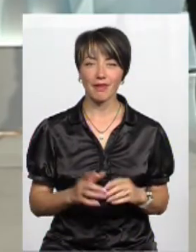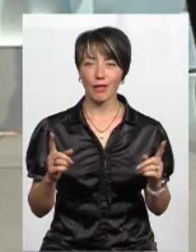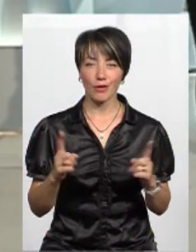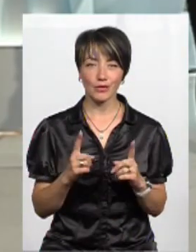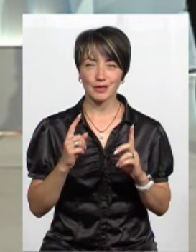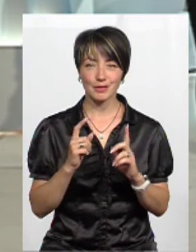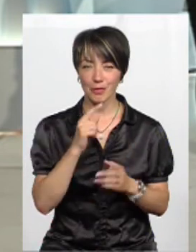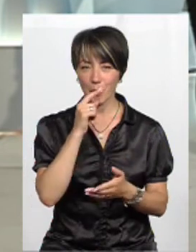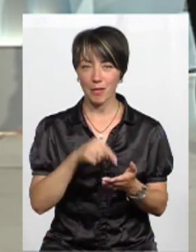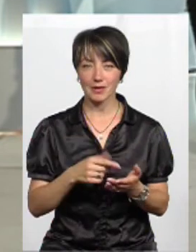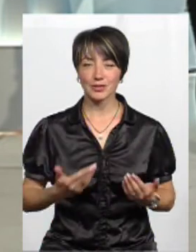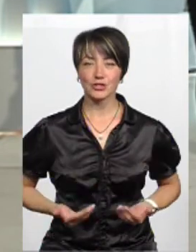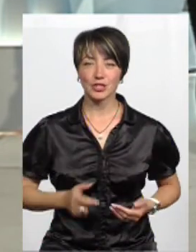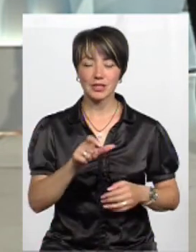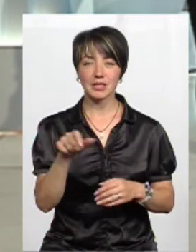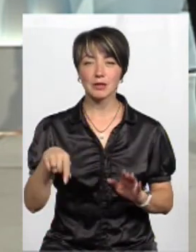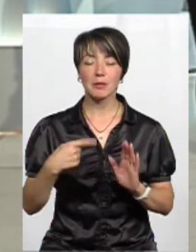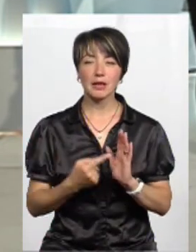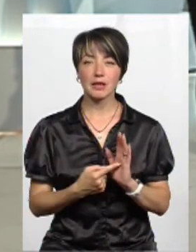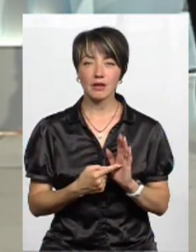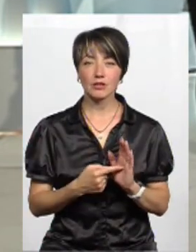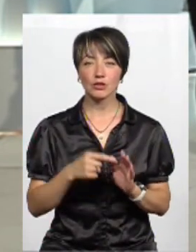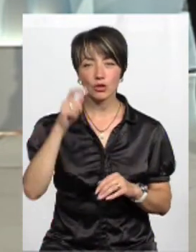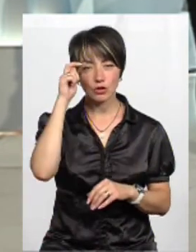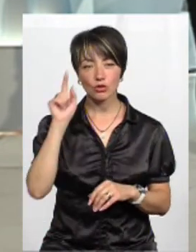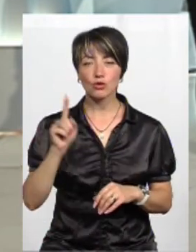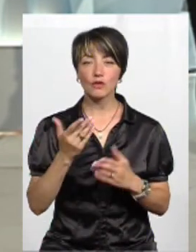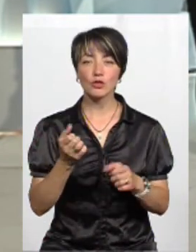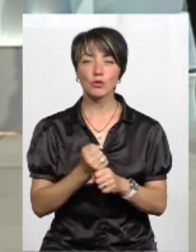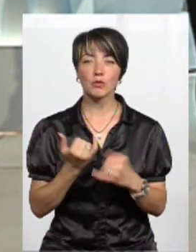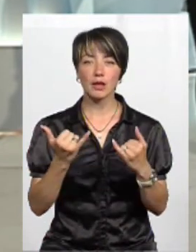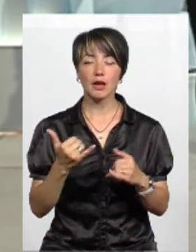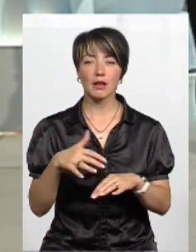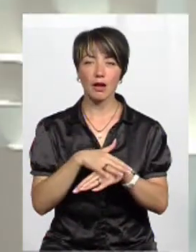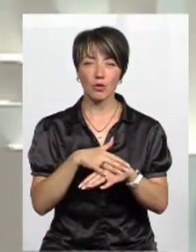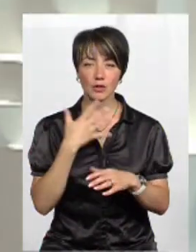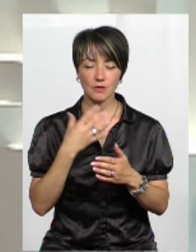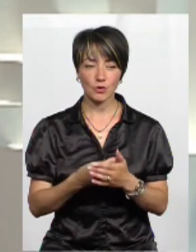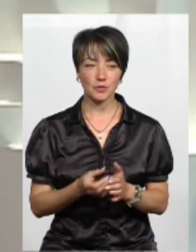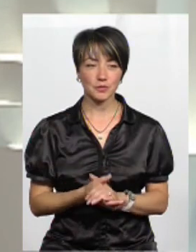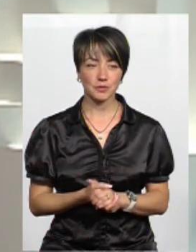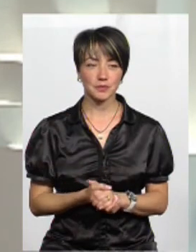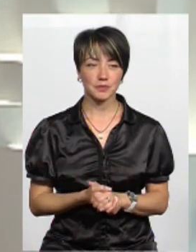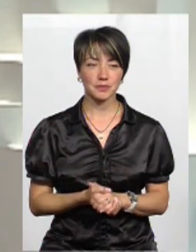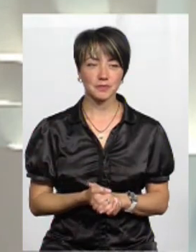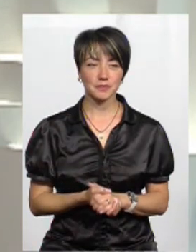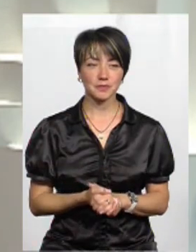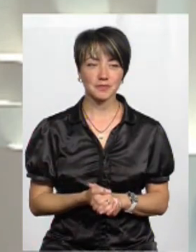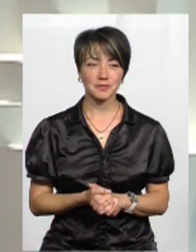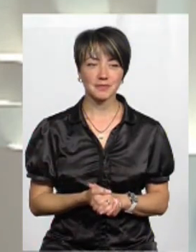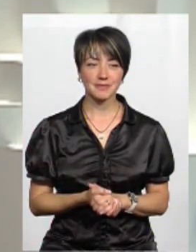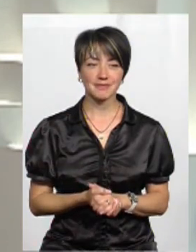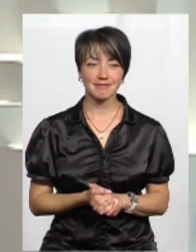Лаконічні вам попалися жителі, запитав чоловік, що ви зробите для свого народу? Що? Маєте на увазі як депутат.